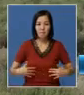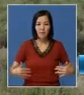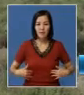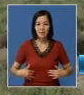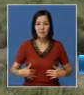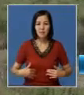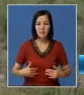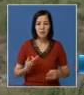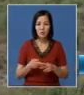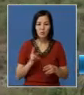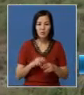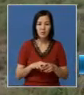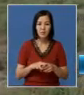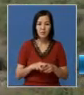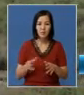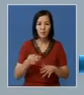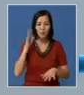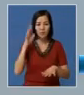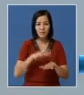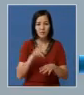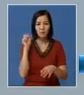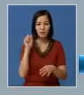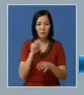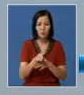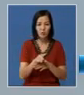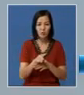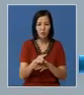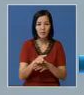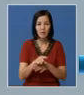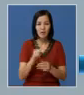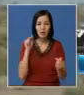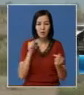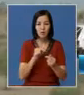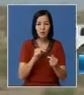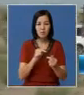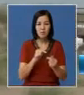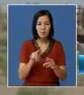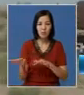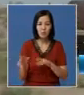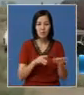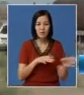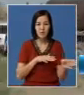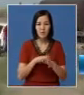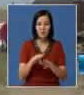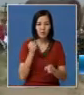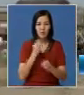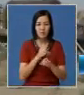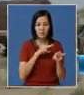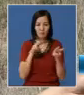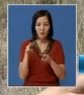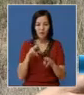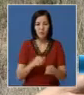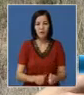ашарлайды. Сондықтан облыс әкімінің өкімімен шегірткеге қарсы күрес шараларының атқарылуы қатаң бақылауға